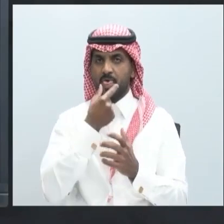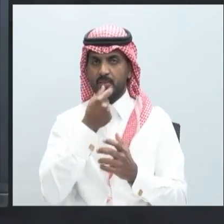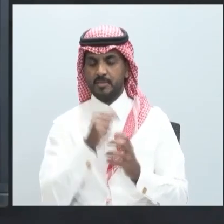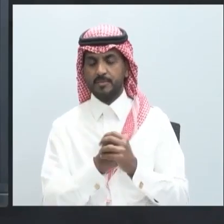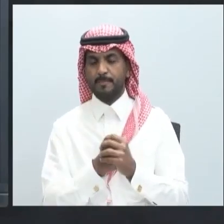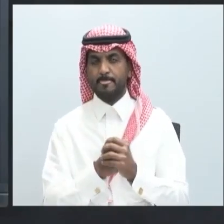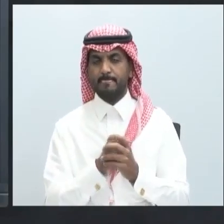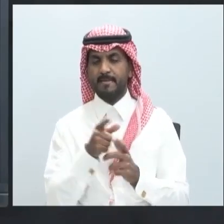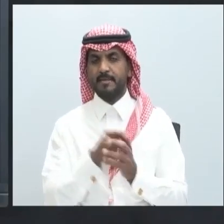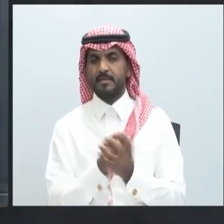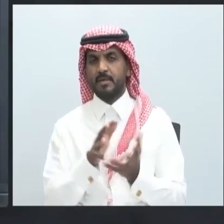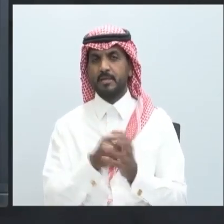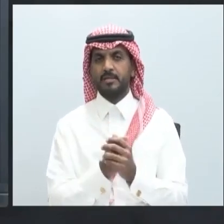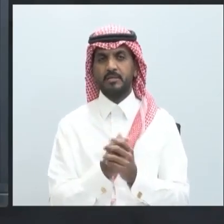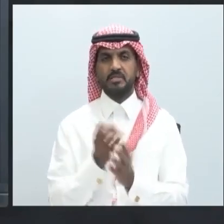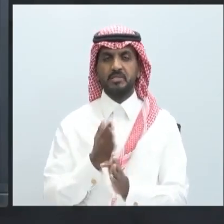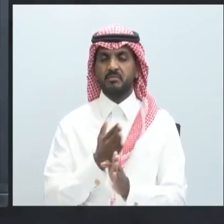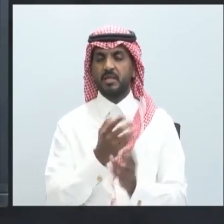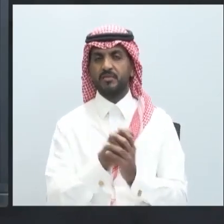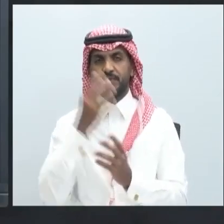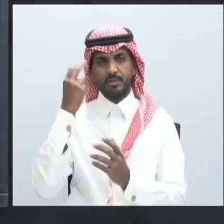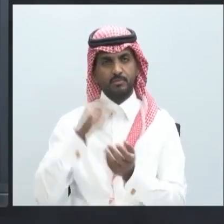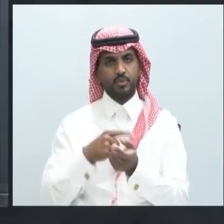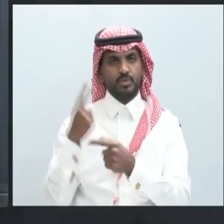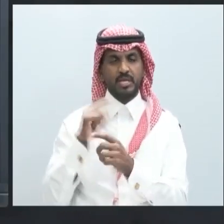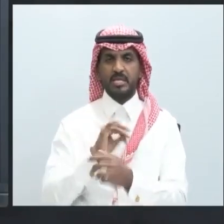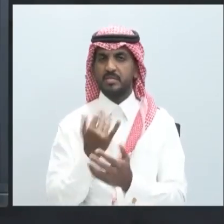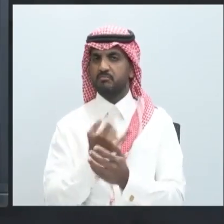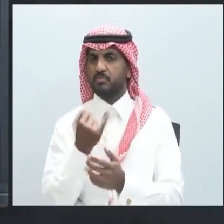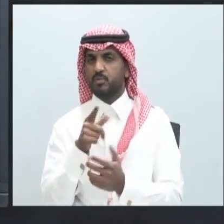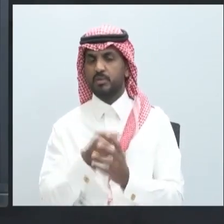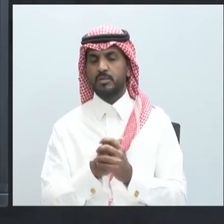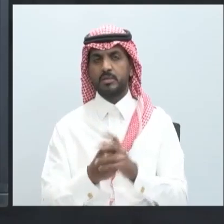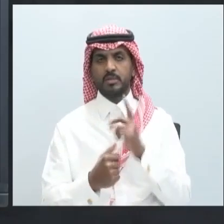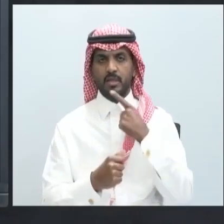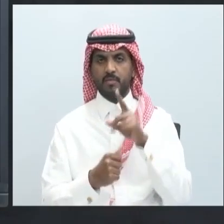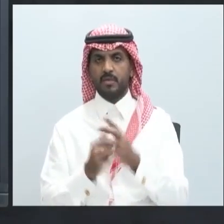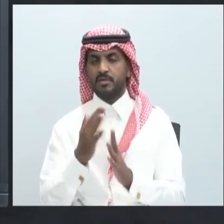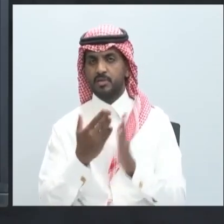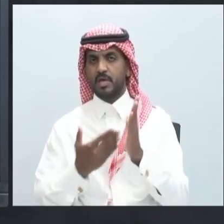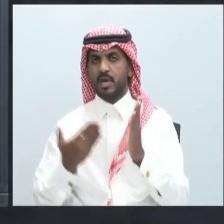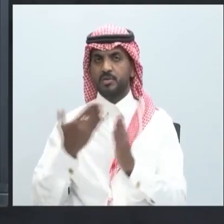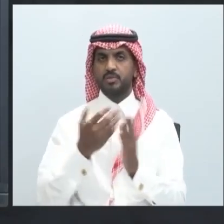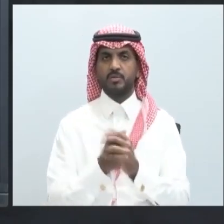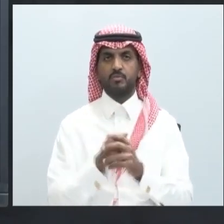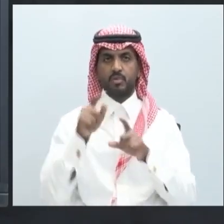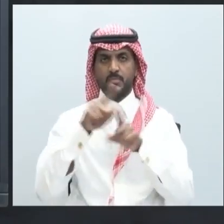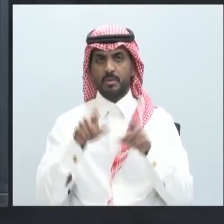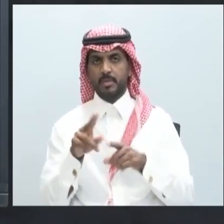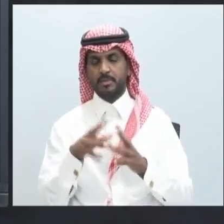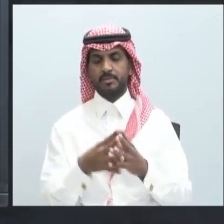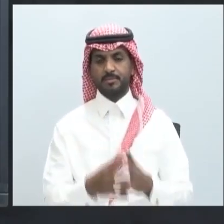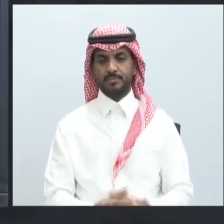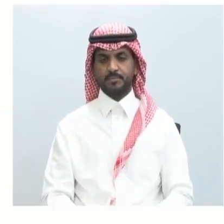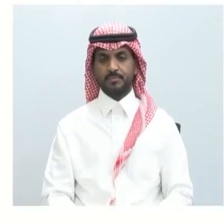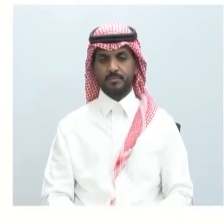هذه هي عباره عن احتمالات في علم الوراثه ليس بالضروره ان تظهر هذه النتائج مثل ما يظهرها مربع